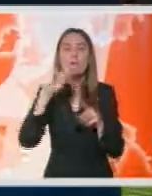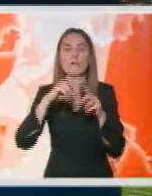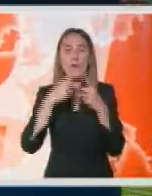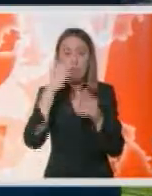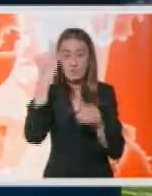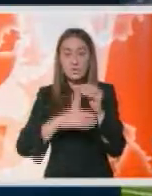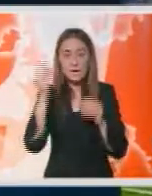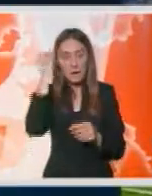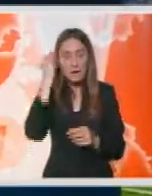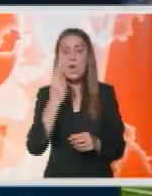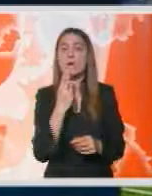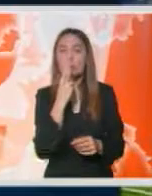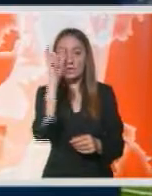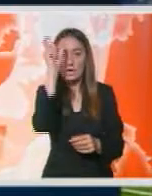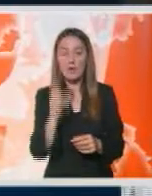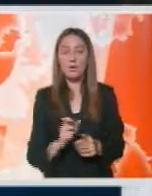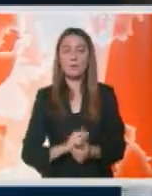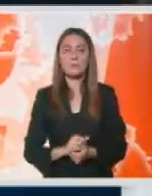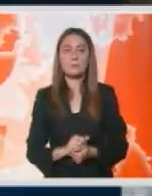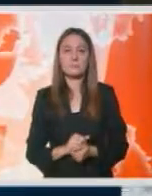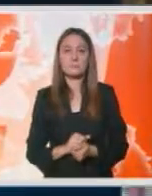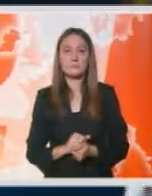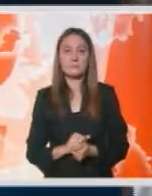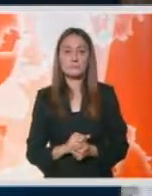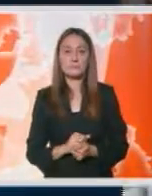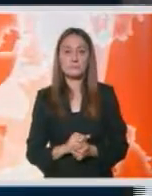u karijeri sudio je Mehuto Gonzalez.